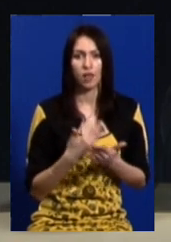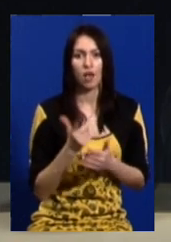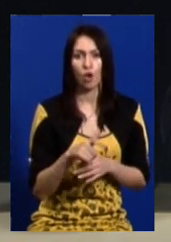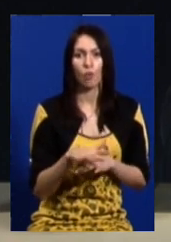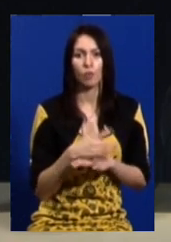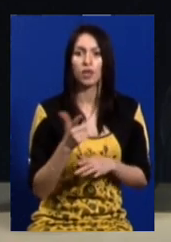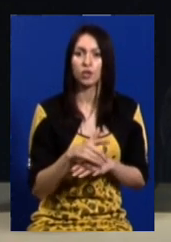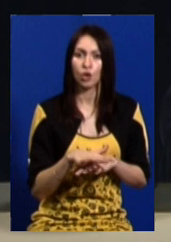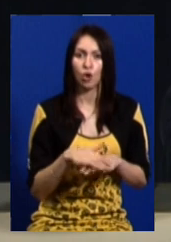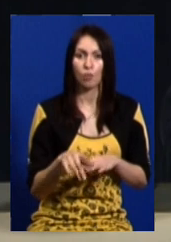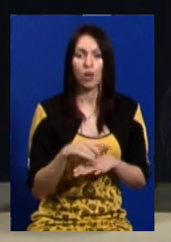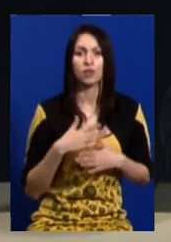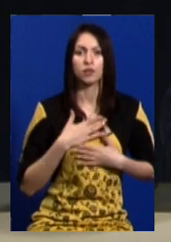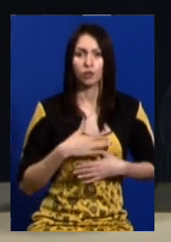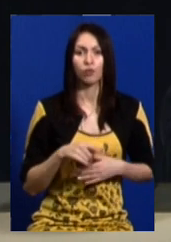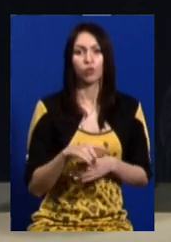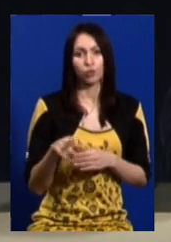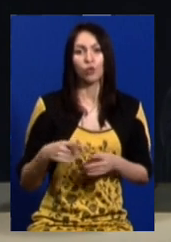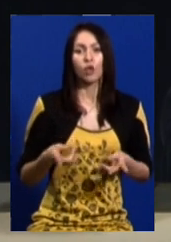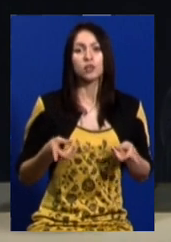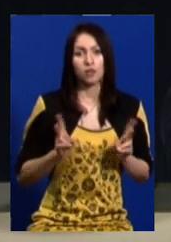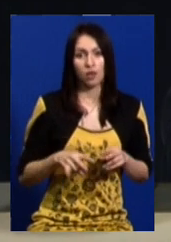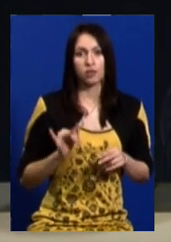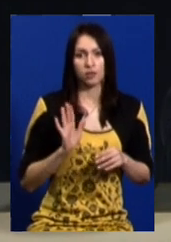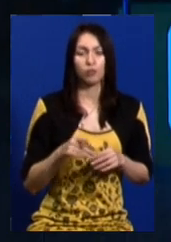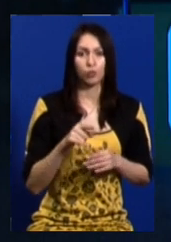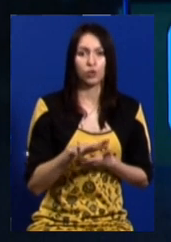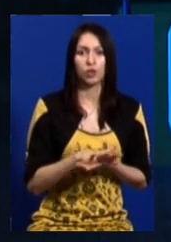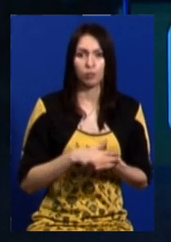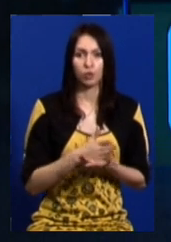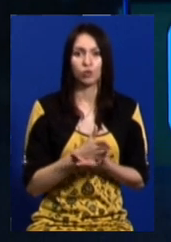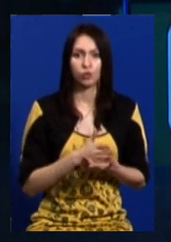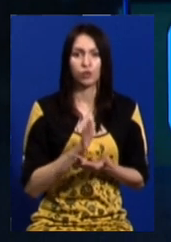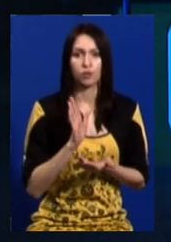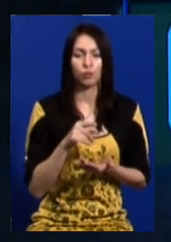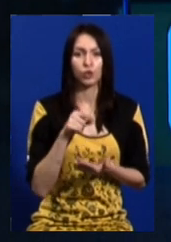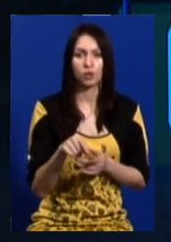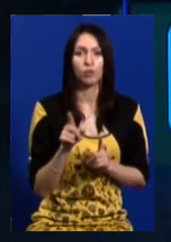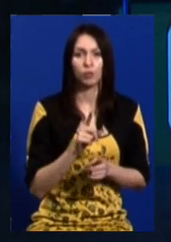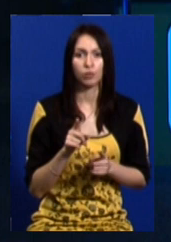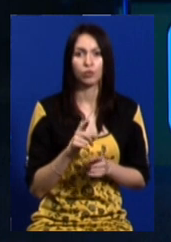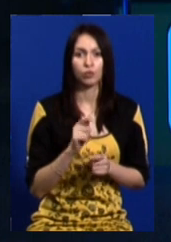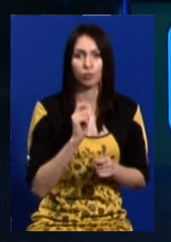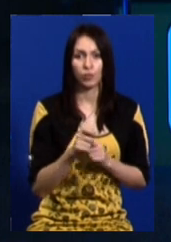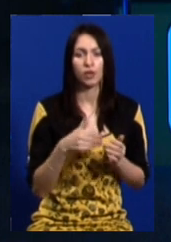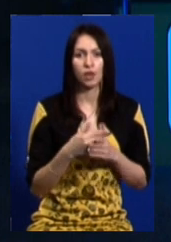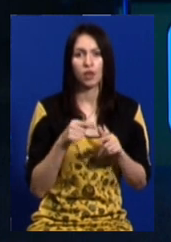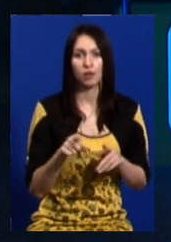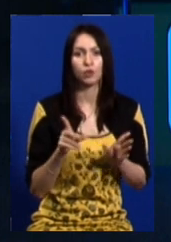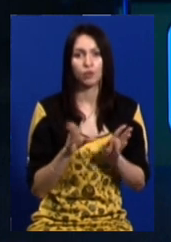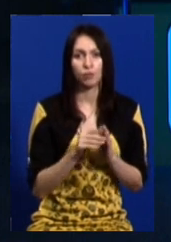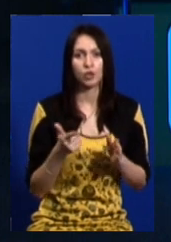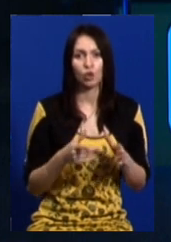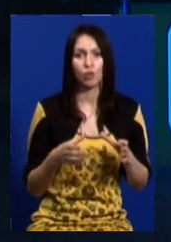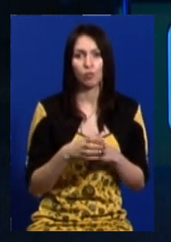громада задоволена, то він залишиться, він буде там служити, він буде там молитися, тому що він призначений для того, щоб разом з громадою йти